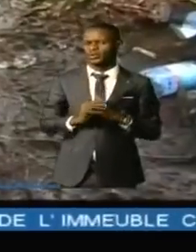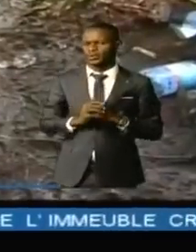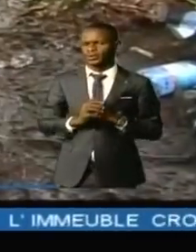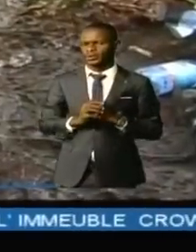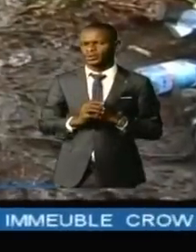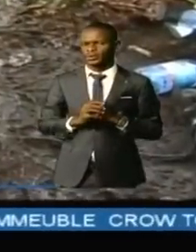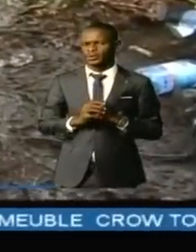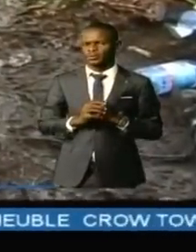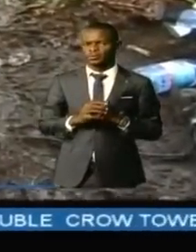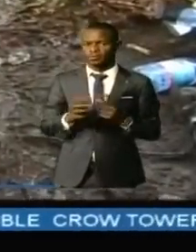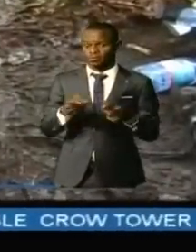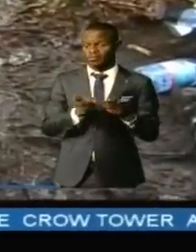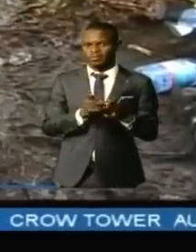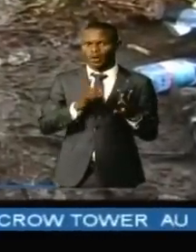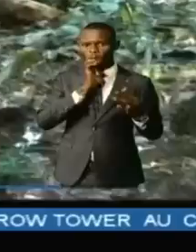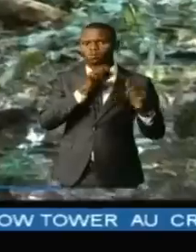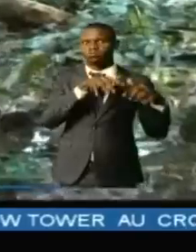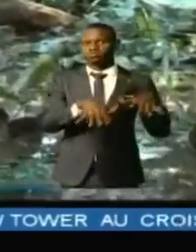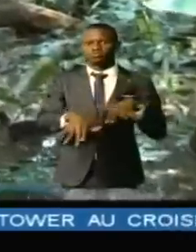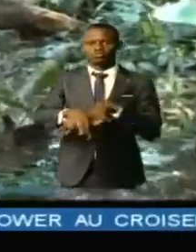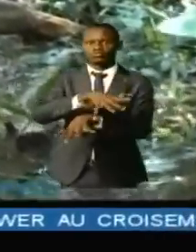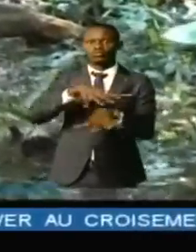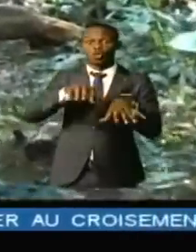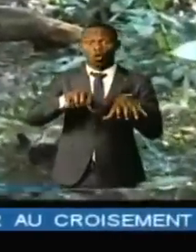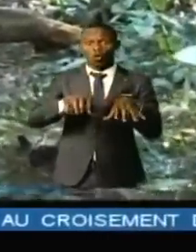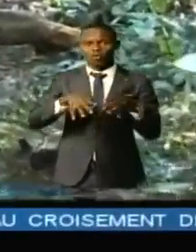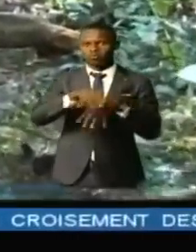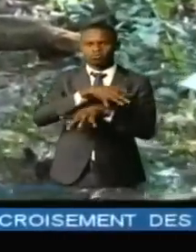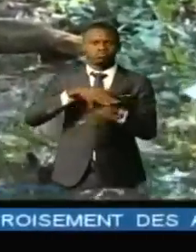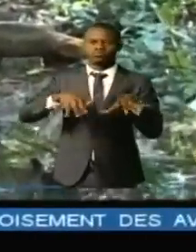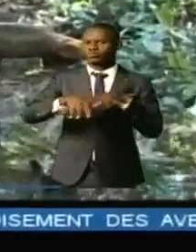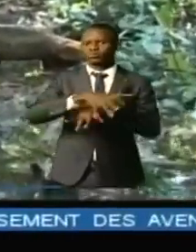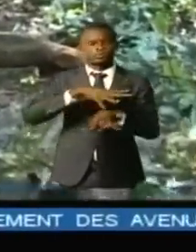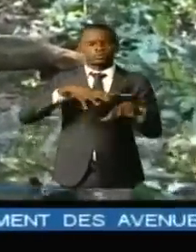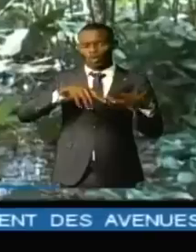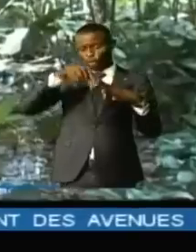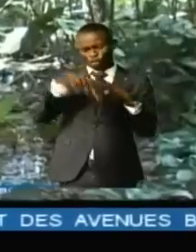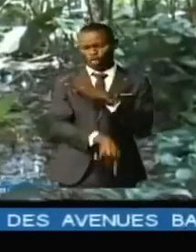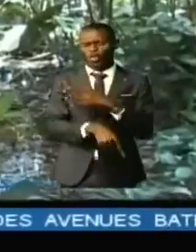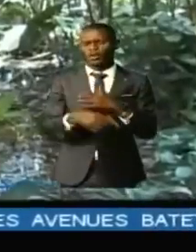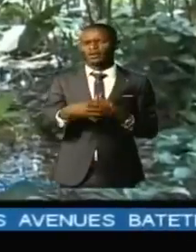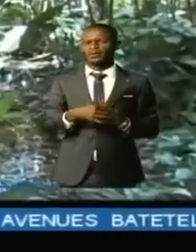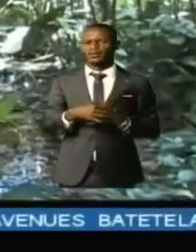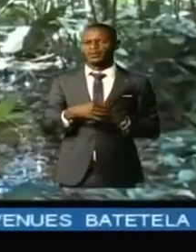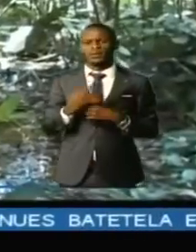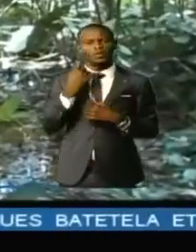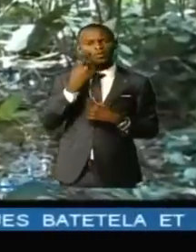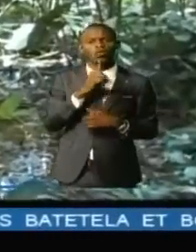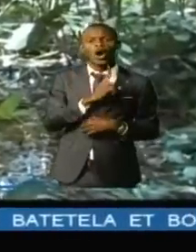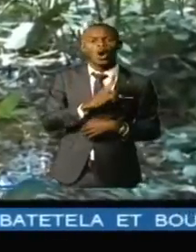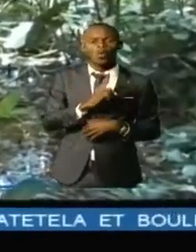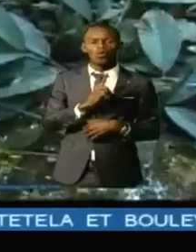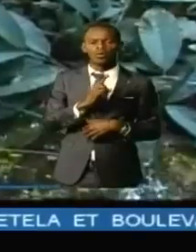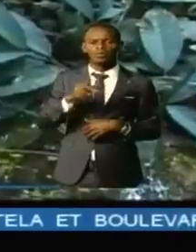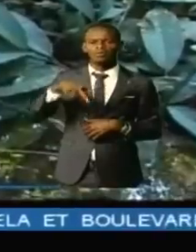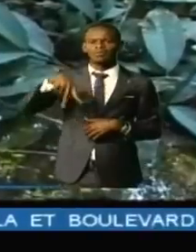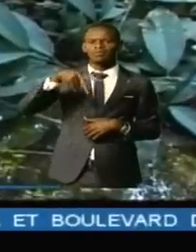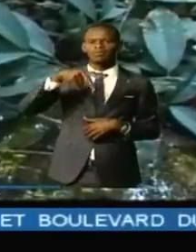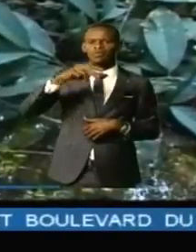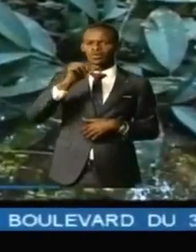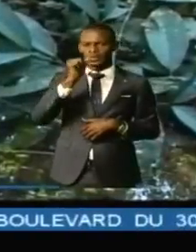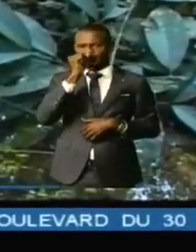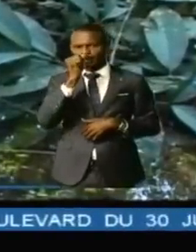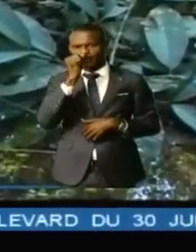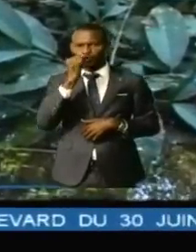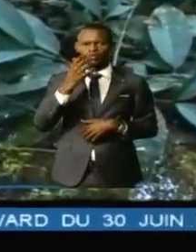de 165 km². On retrouve ces écosystèmes dans la province de l'Équateur, de Maïndombe, de la Mongala